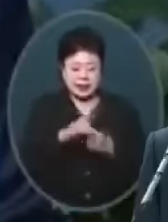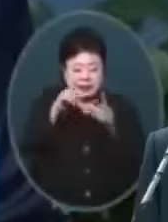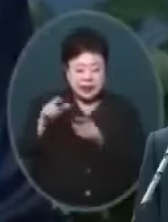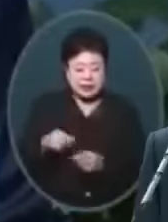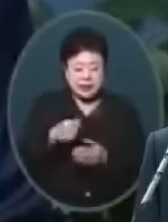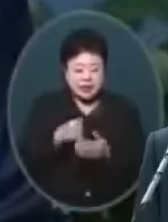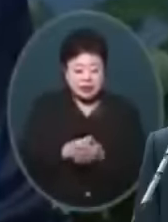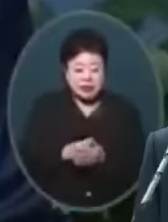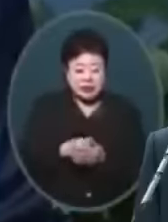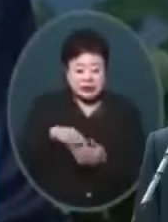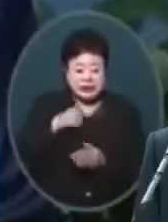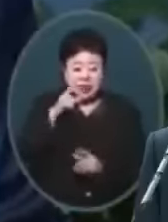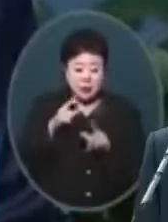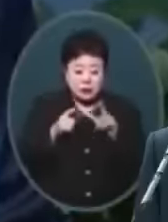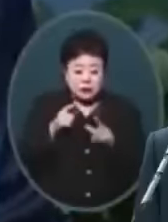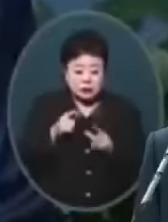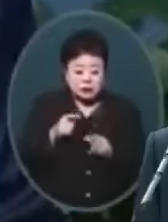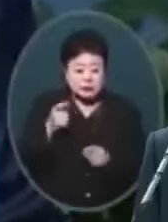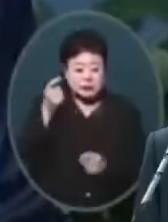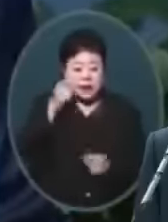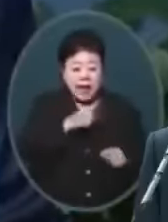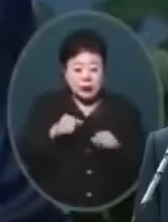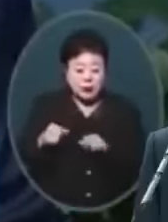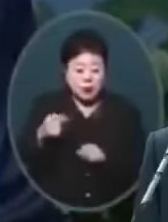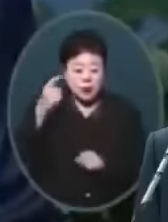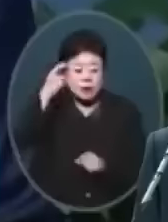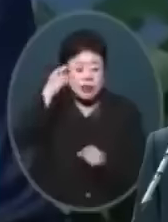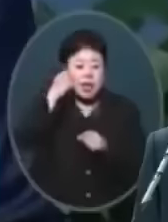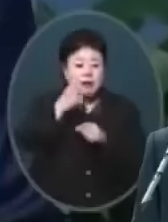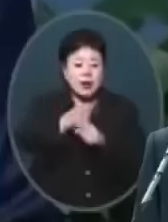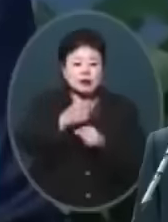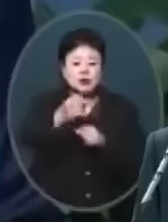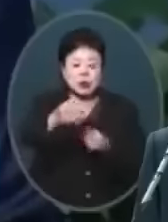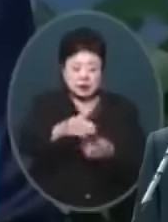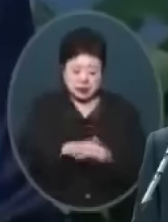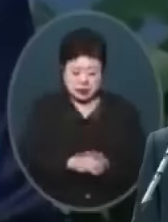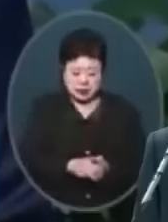우리의 행동은 생각에 만들어낸 예술 작품인 것입니다.